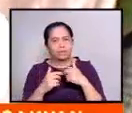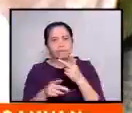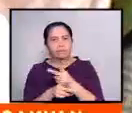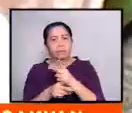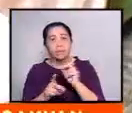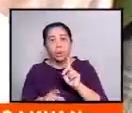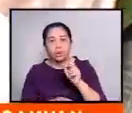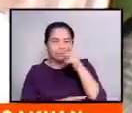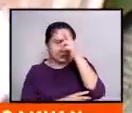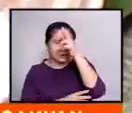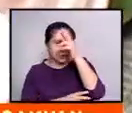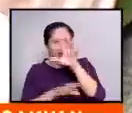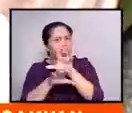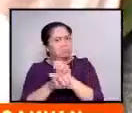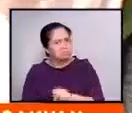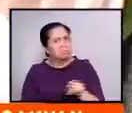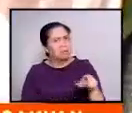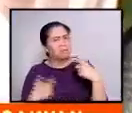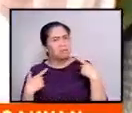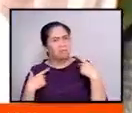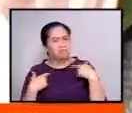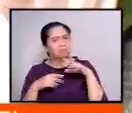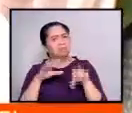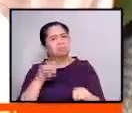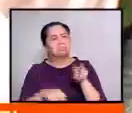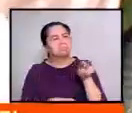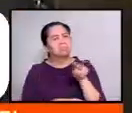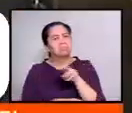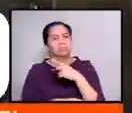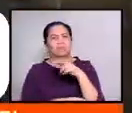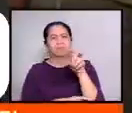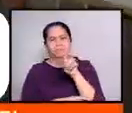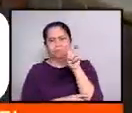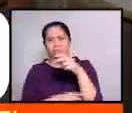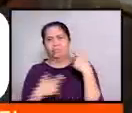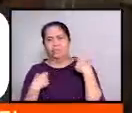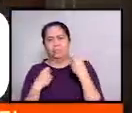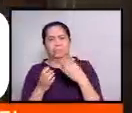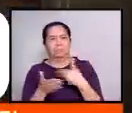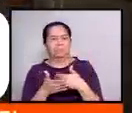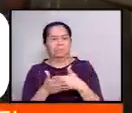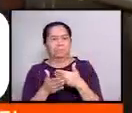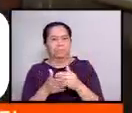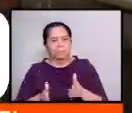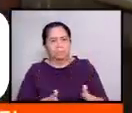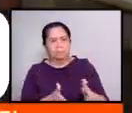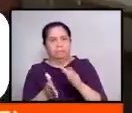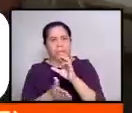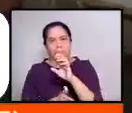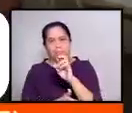manok. Sanay naman daw ang mga residente na makakita ng ahas sa lugar dahil malapit ito sa creek.